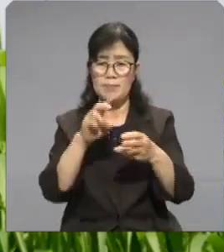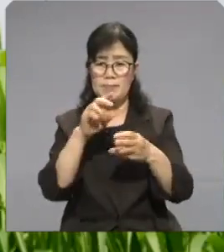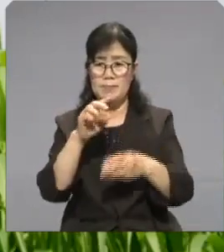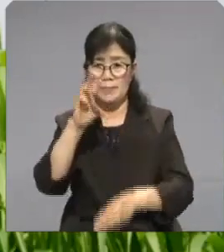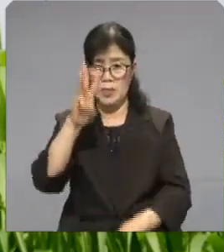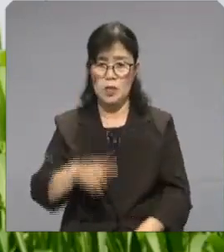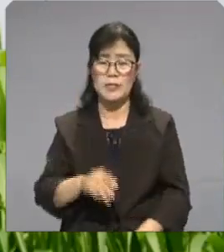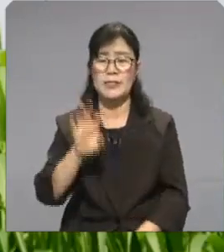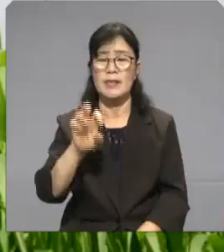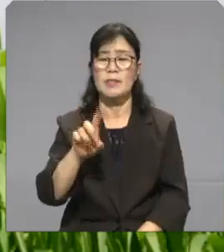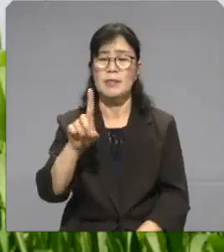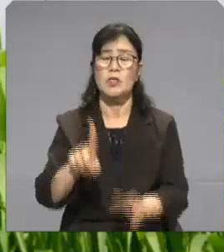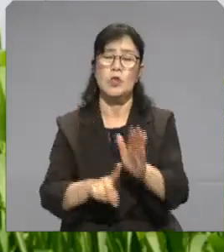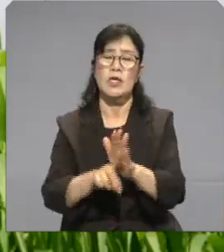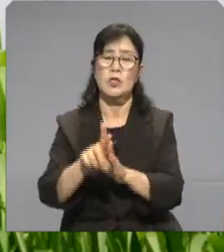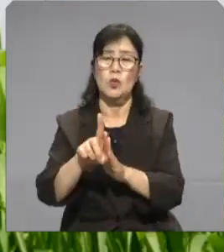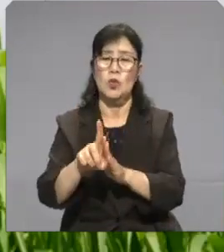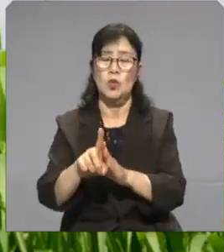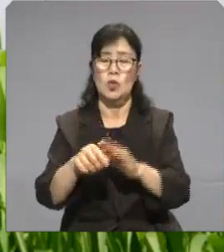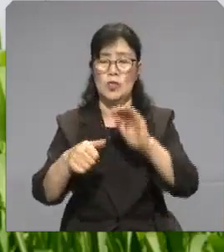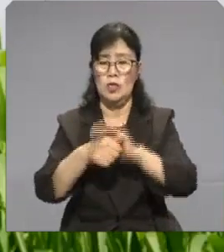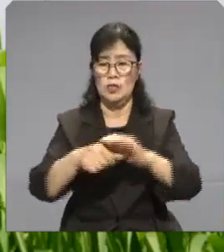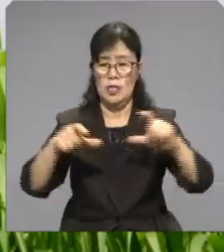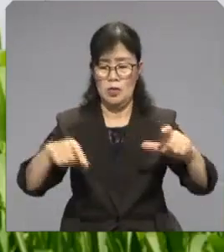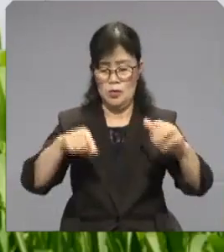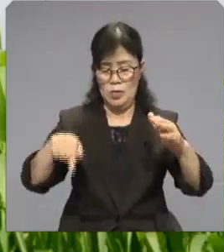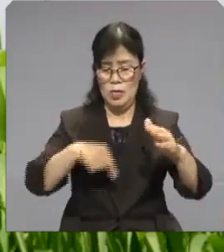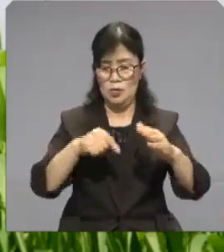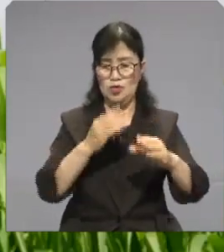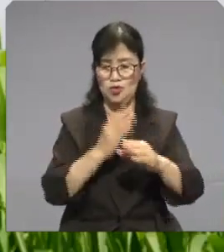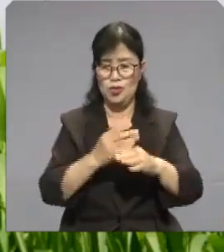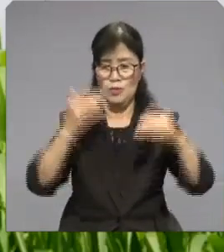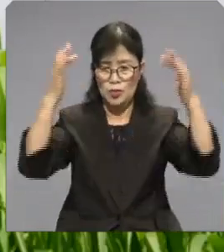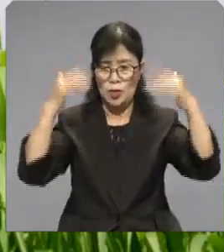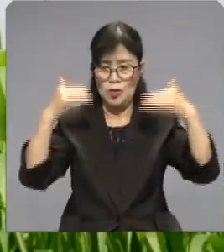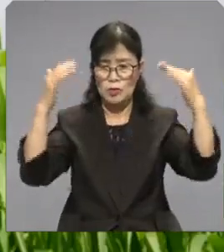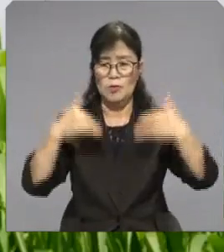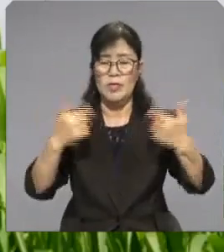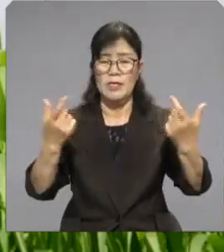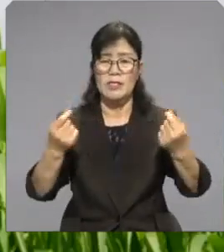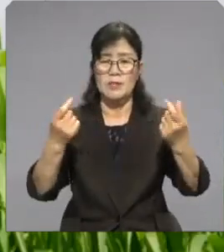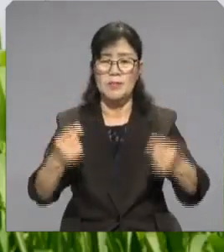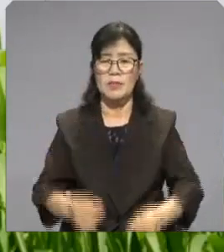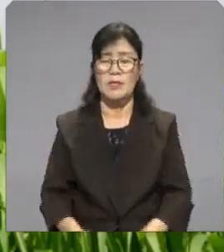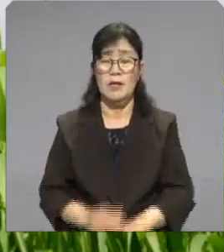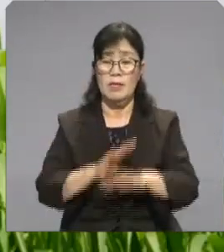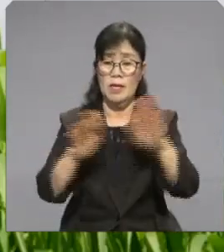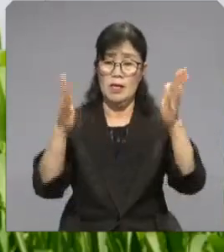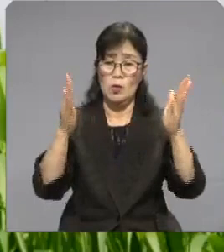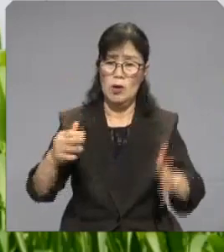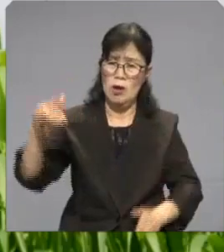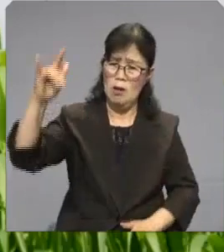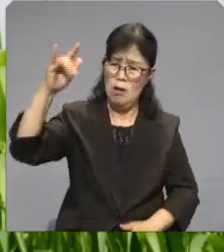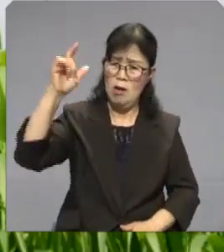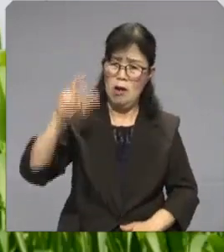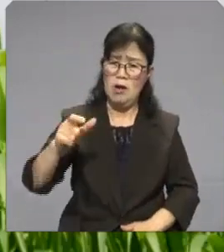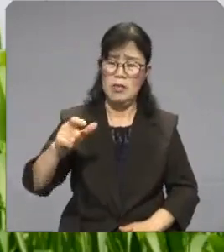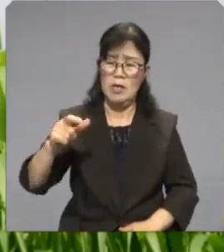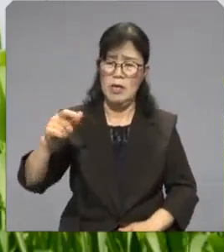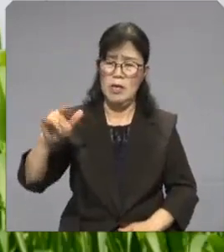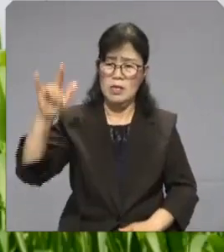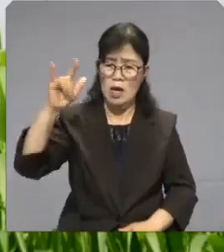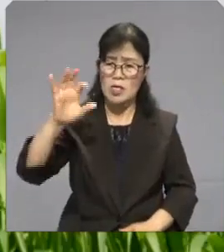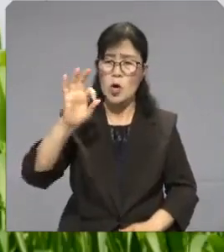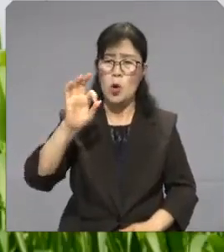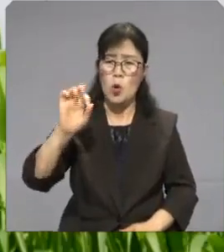31도까지 오르면서 경상권 내륙 중심으로 여름 더위가 나타나겠습니다 낮 동안 햇빛이 강에서 자회선 지수와